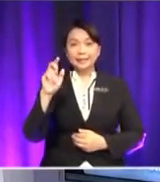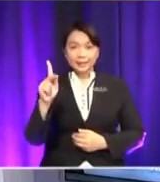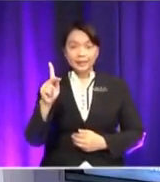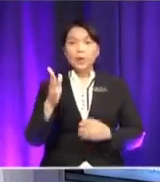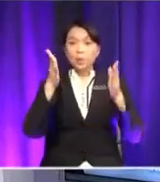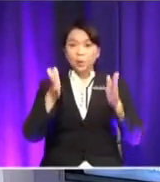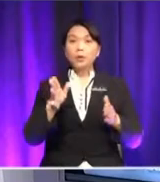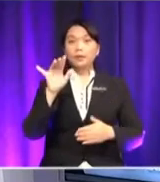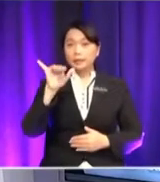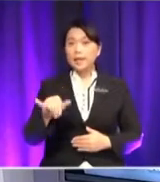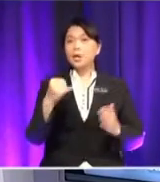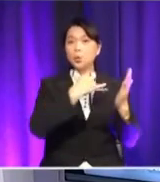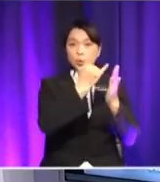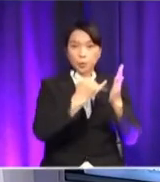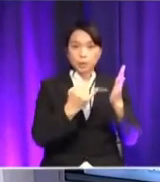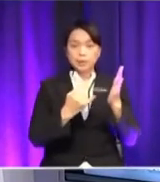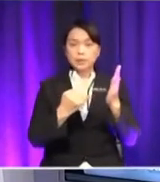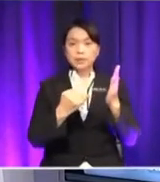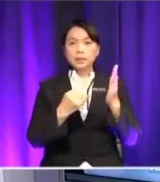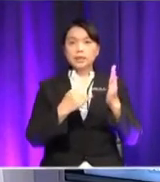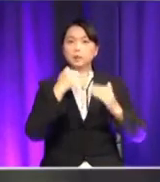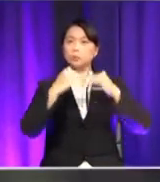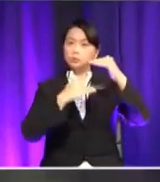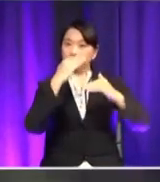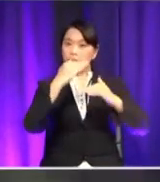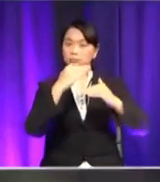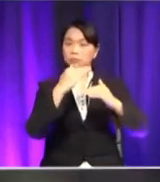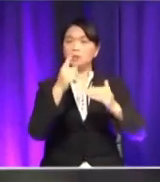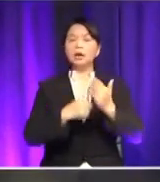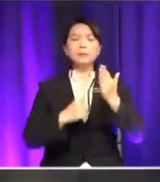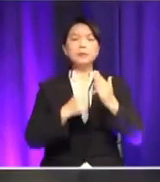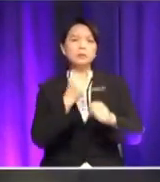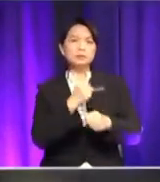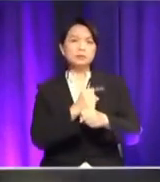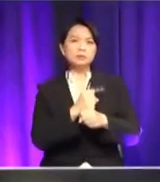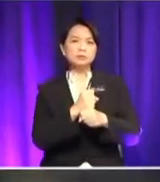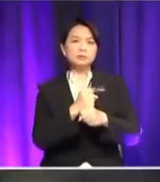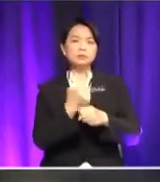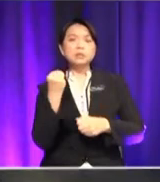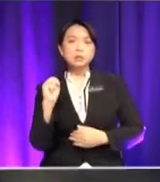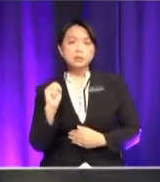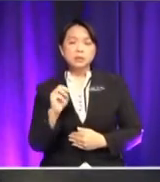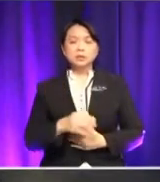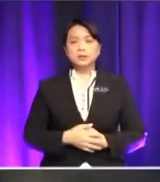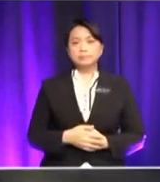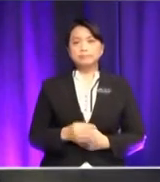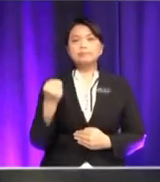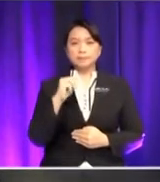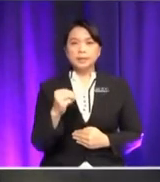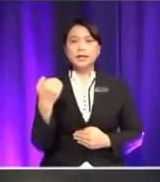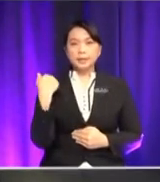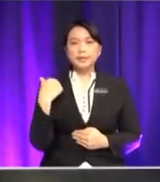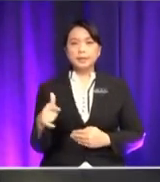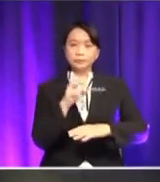sebabnya tapi aku lagi cukurannya seorang arsitek sebenarnya Oke akitek nih berperanan sebagai penasihat